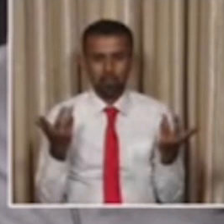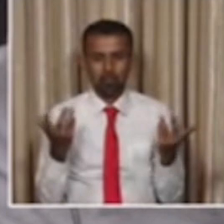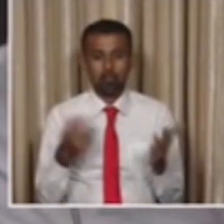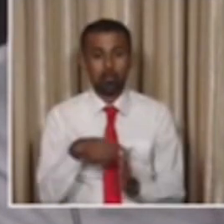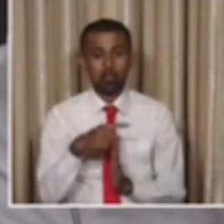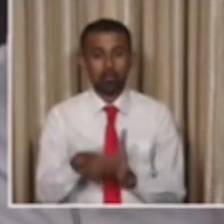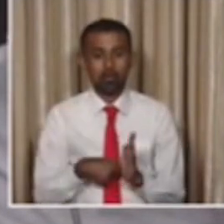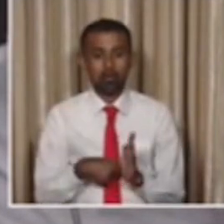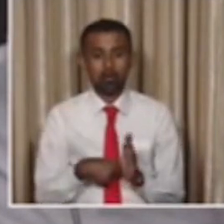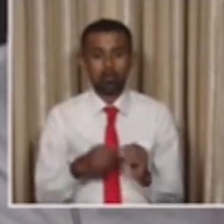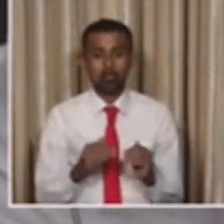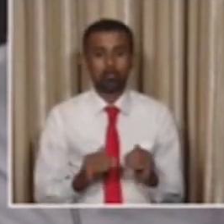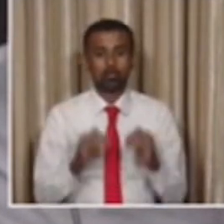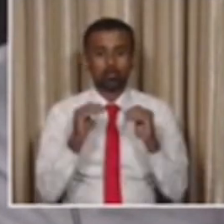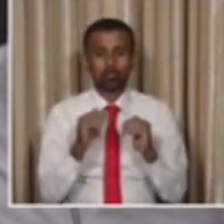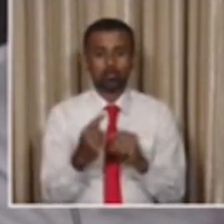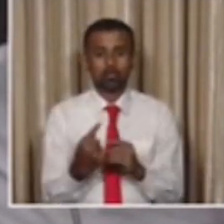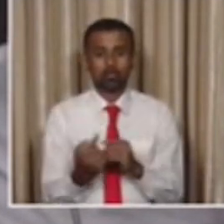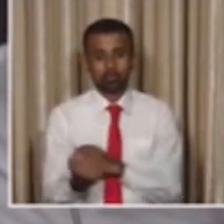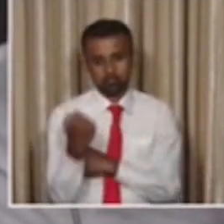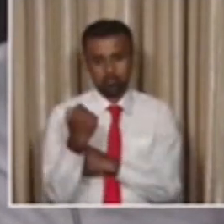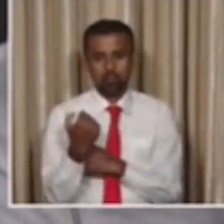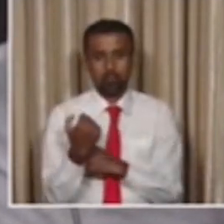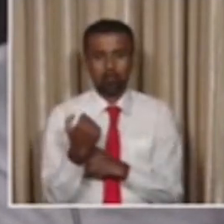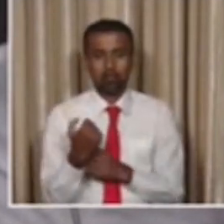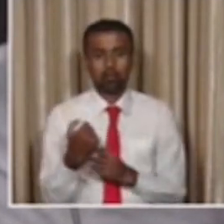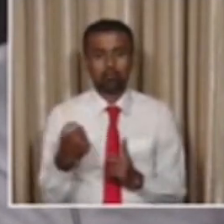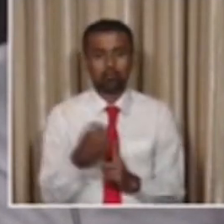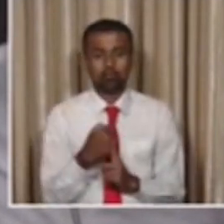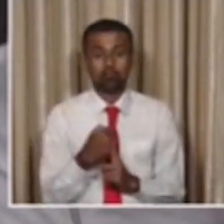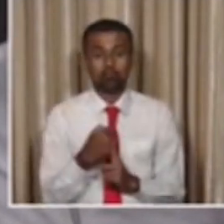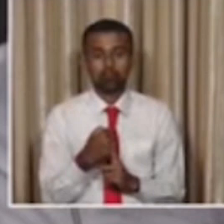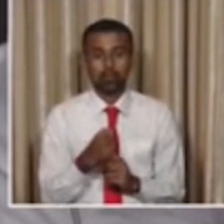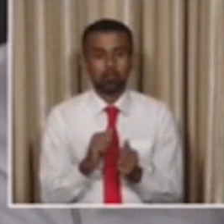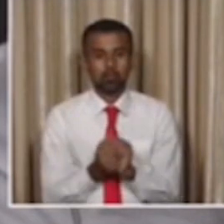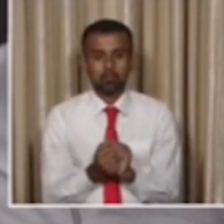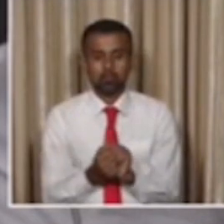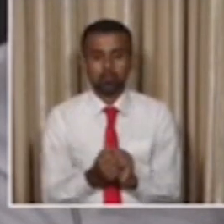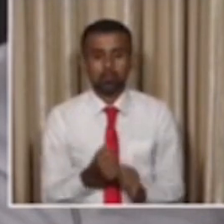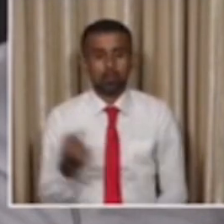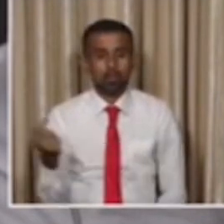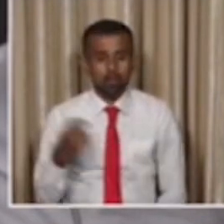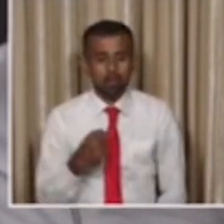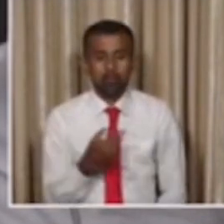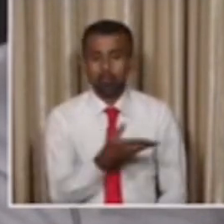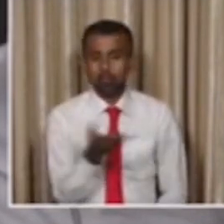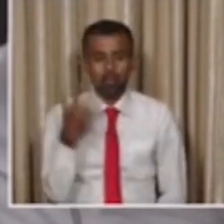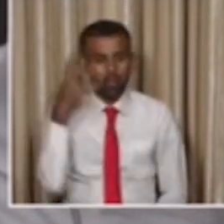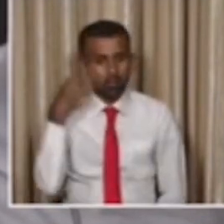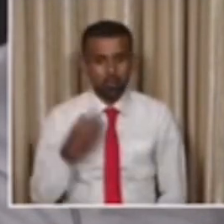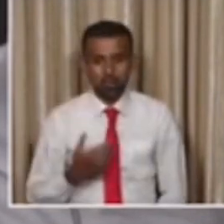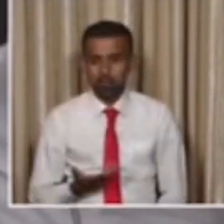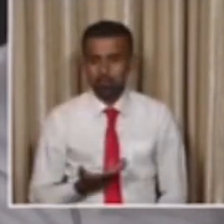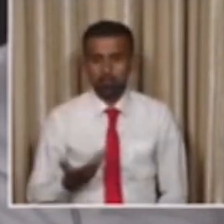රටේ සංවර්ධනයේ ඒකාධිකාරය බලපෙරළියකින් වෙනස් කරන්න කියලා අපු හඬ අපි අමතක කරන්න